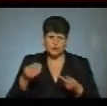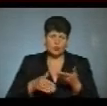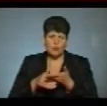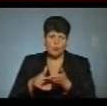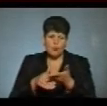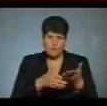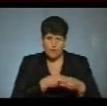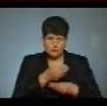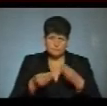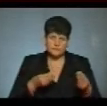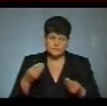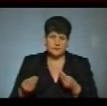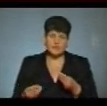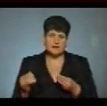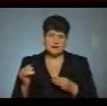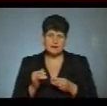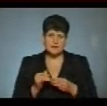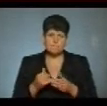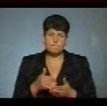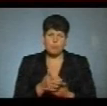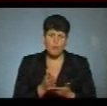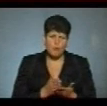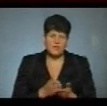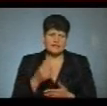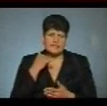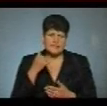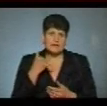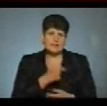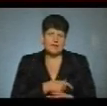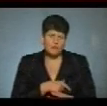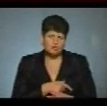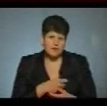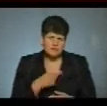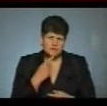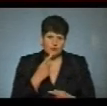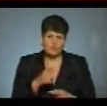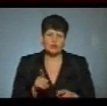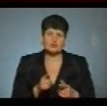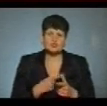з дзвінка і політиків, і депутатів. Чи, я так